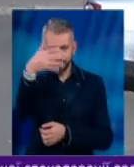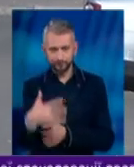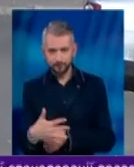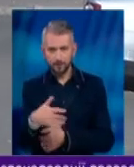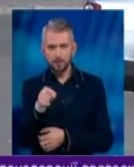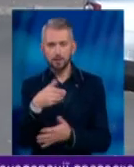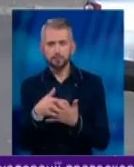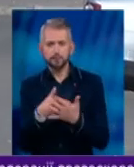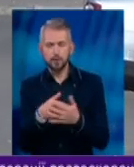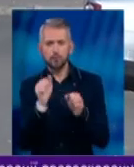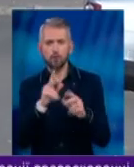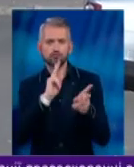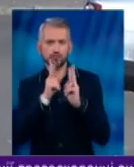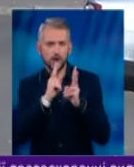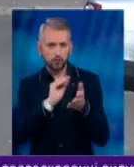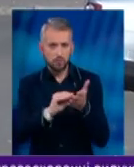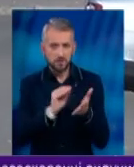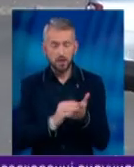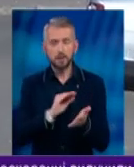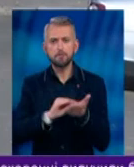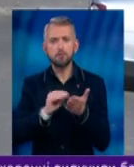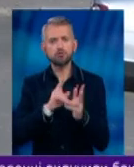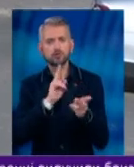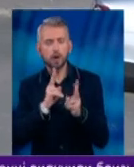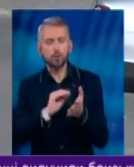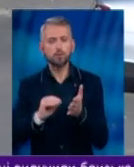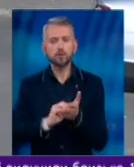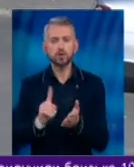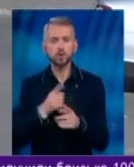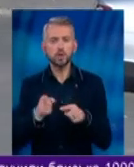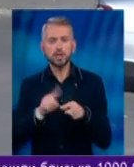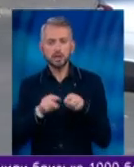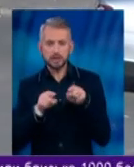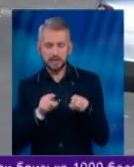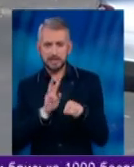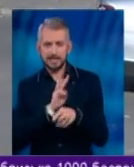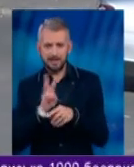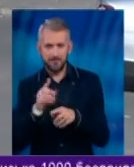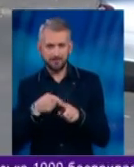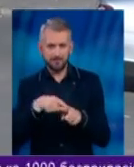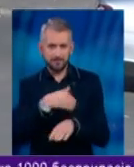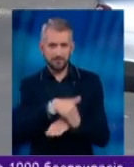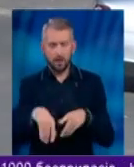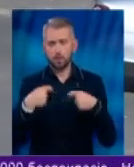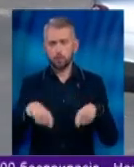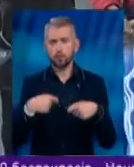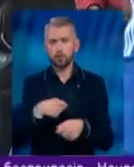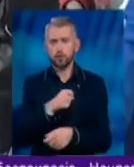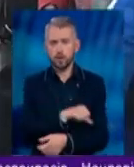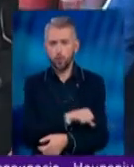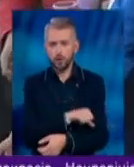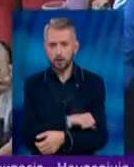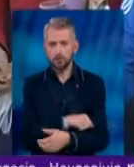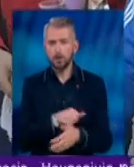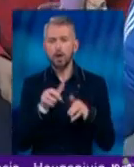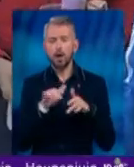є, типу, як написати скаргу. Пишеш скаргу і пишеш про те, що цей сайт торгує наркотиками. До